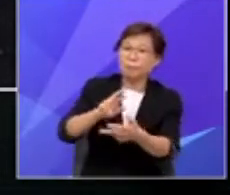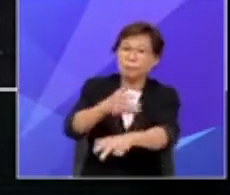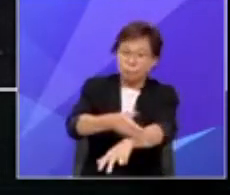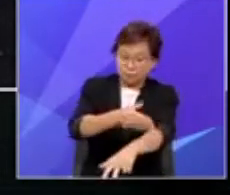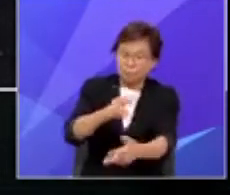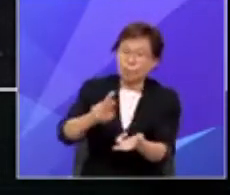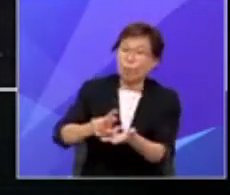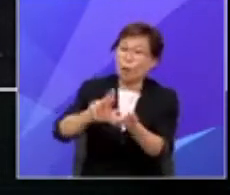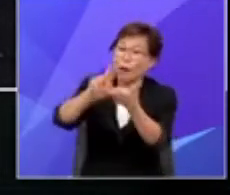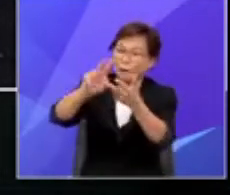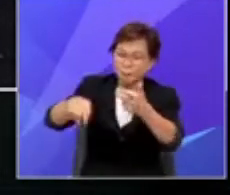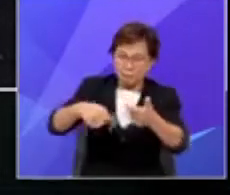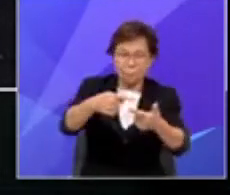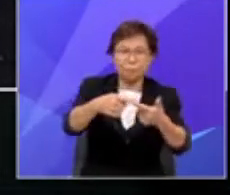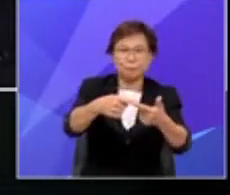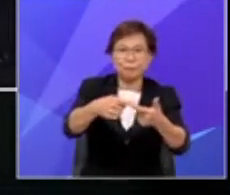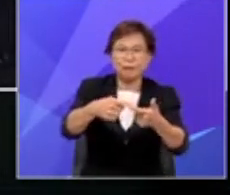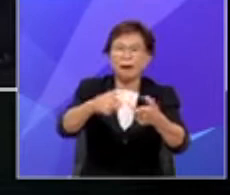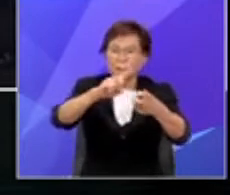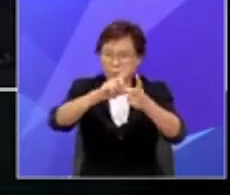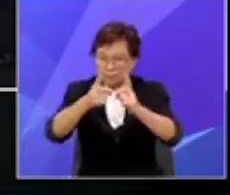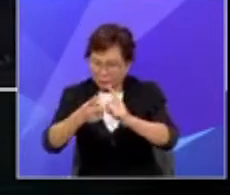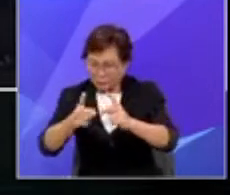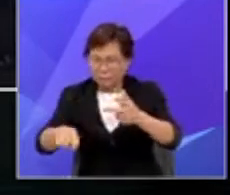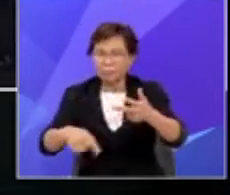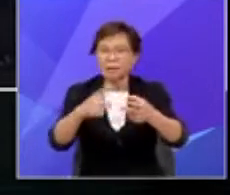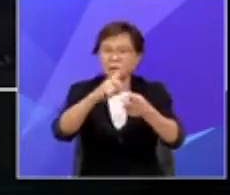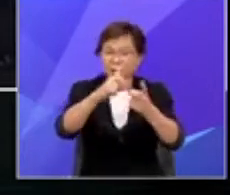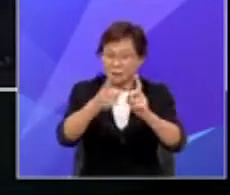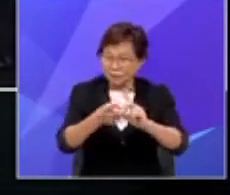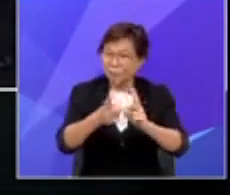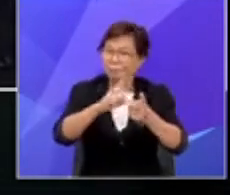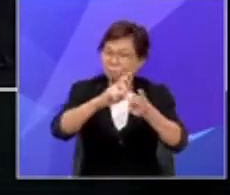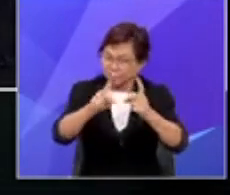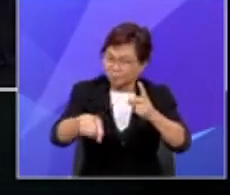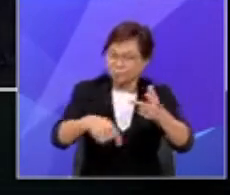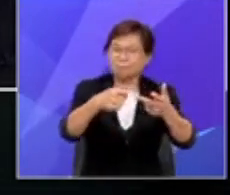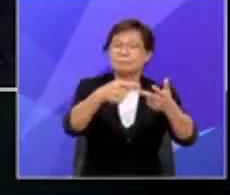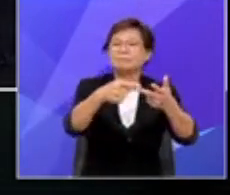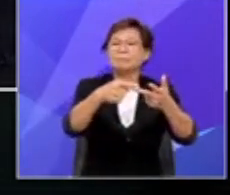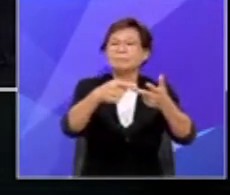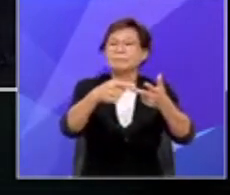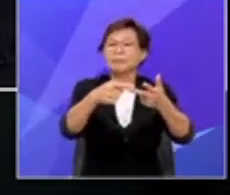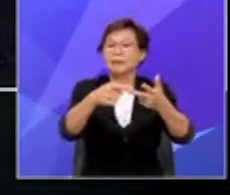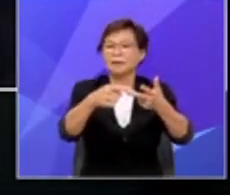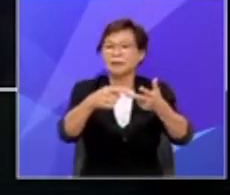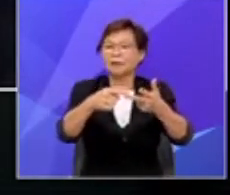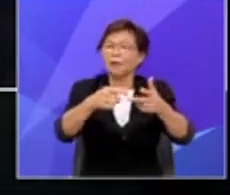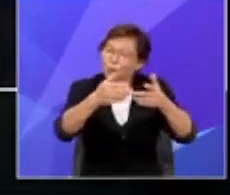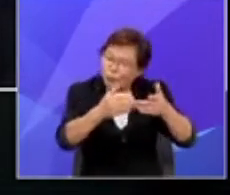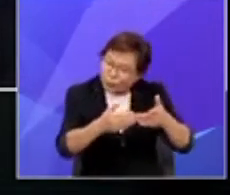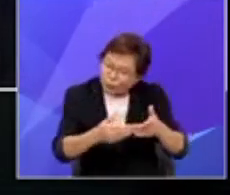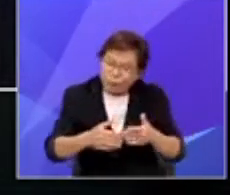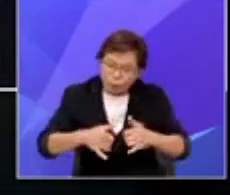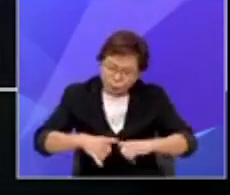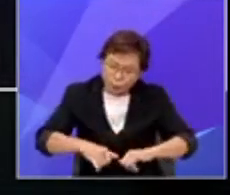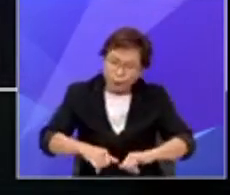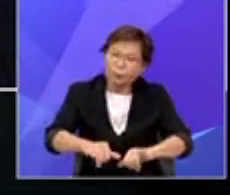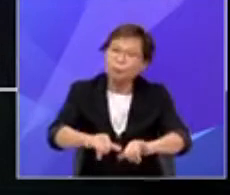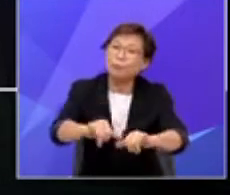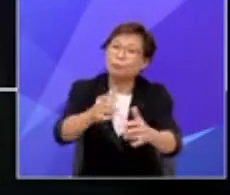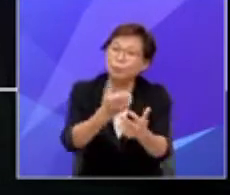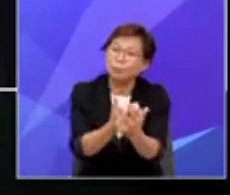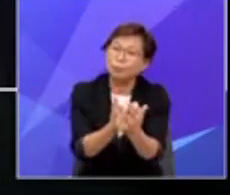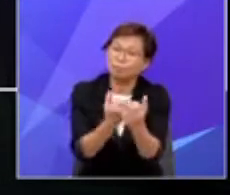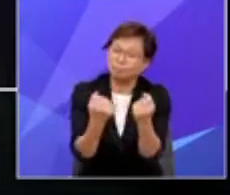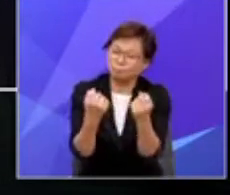mencuri Ageng ditelan atau jplay season dan keberlanjutan ekonomi